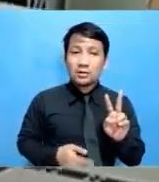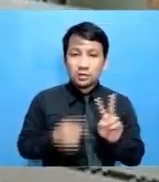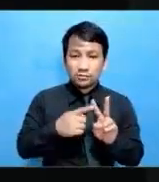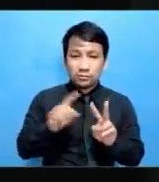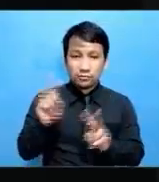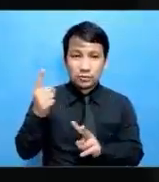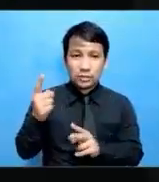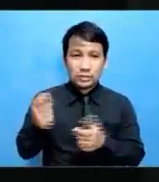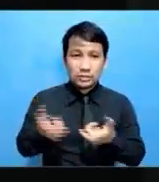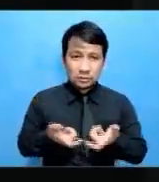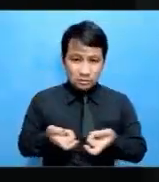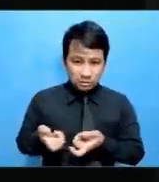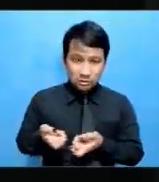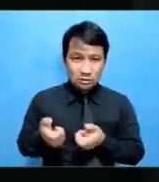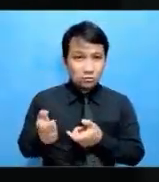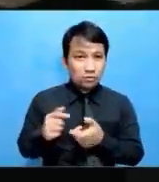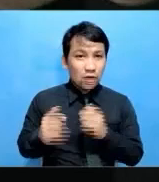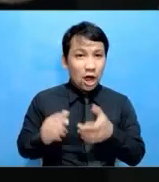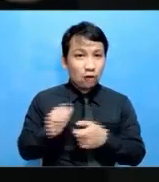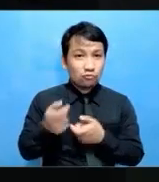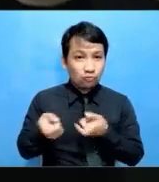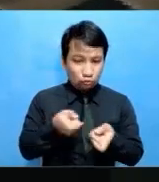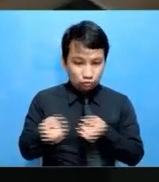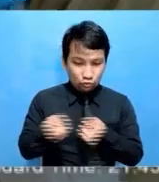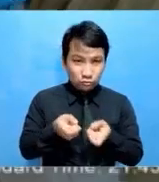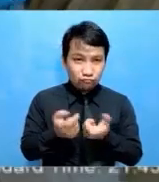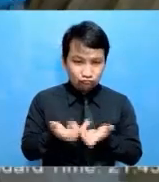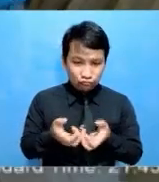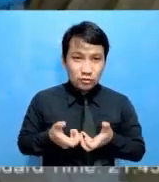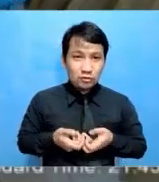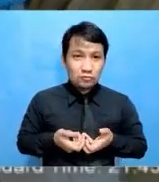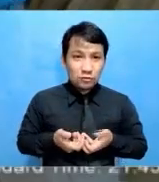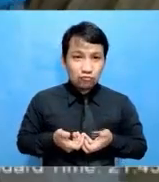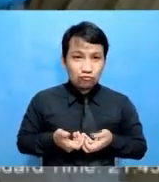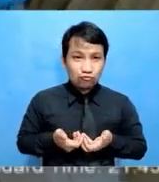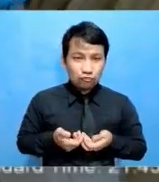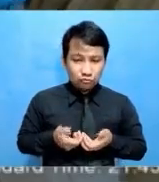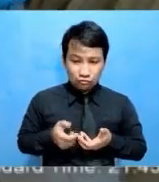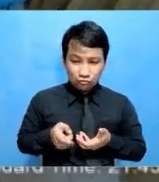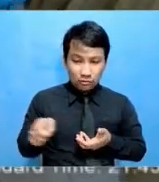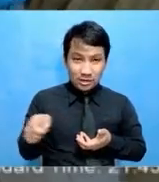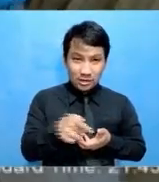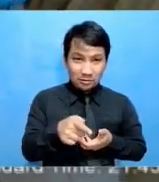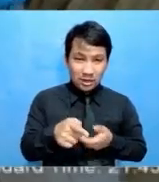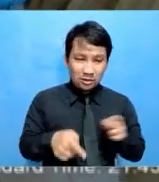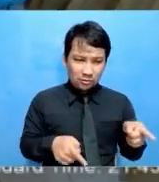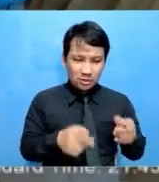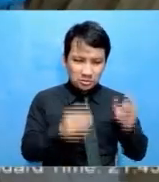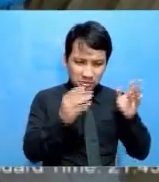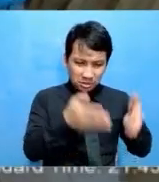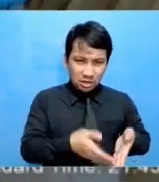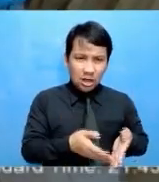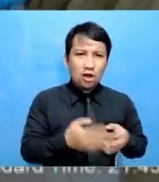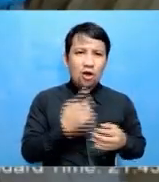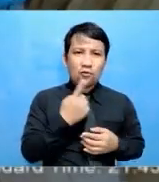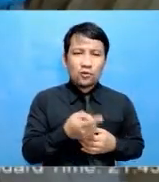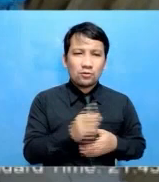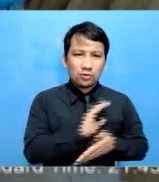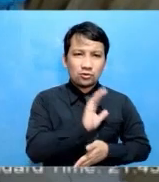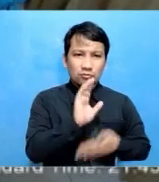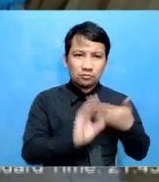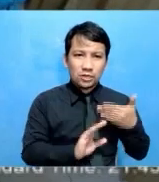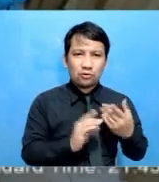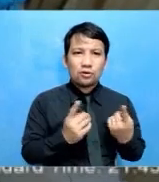o patatakbuhin nila ang robot gamit ang remote control at autonomous o nakaprogram na ang robot para makumpleto ang